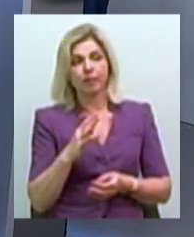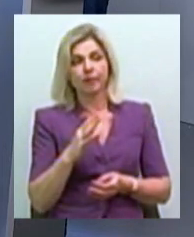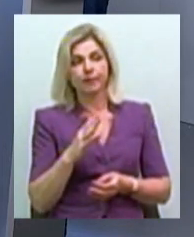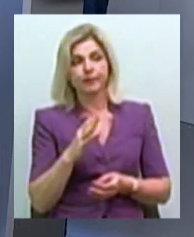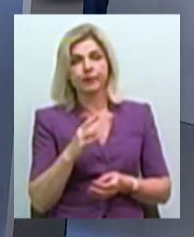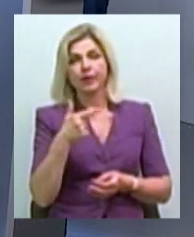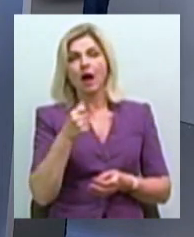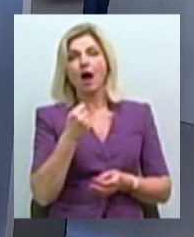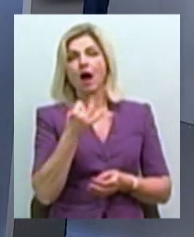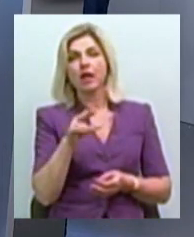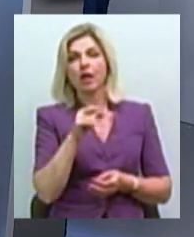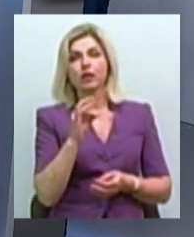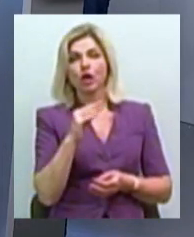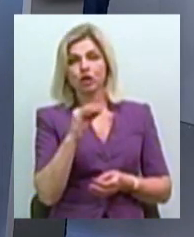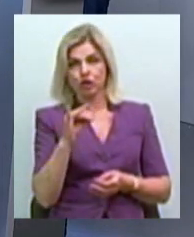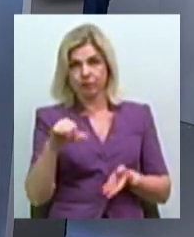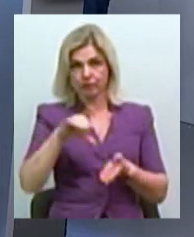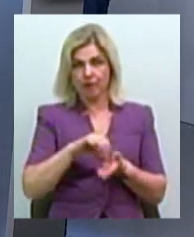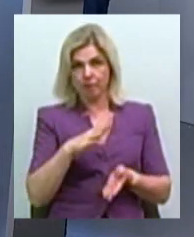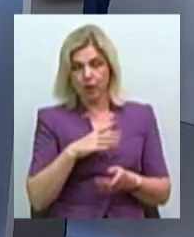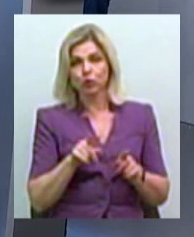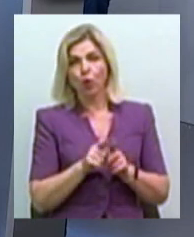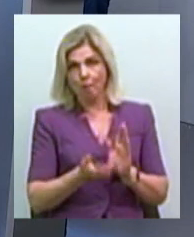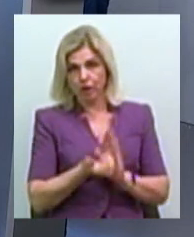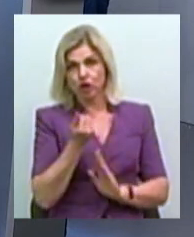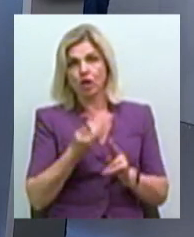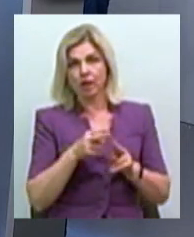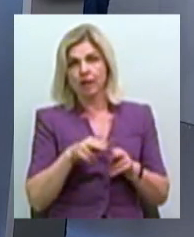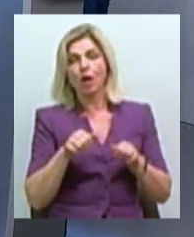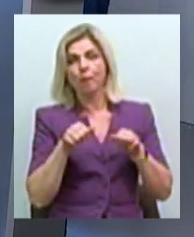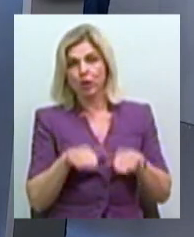Васильевич Гайдаржи, который поддержал тоже этот проект, это решение.